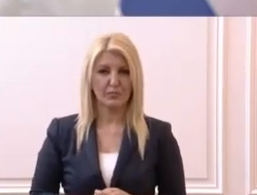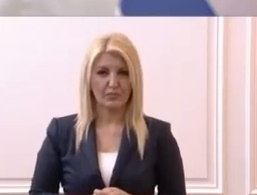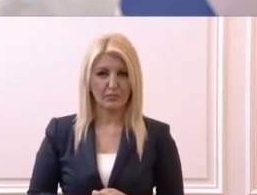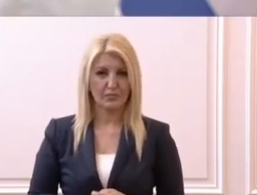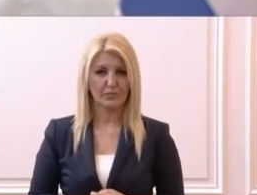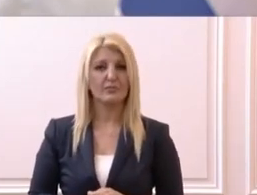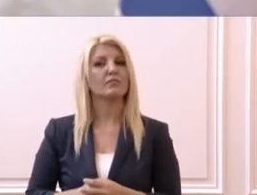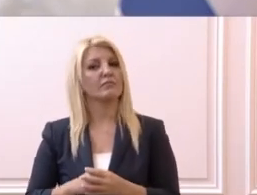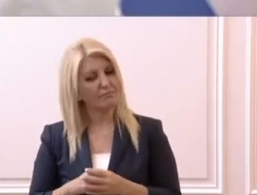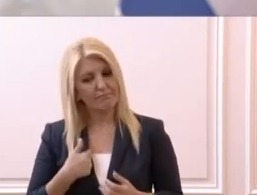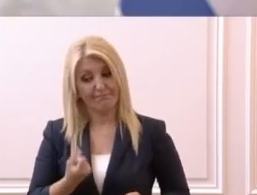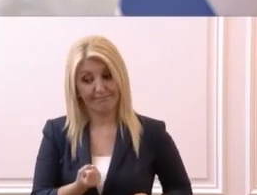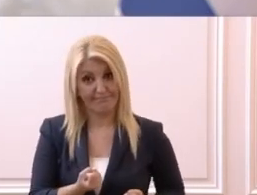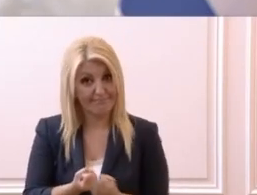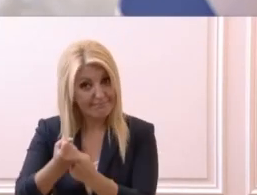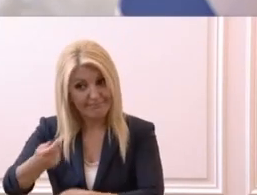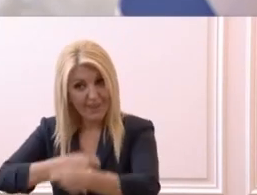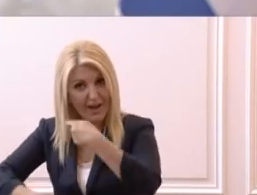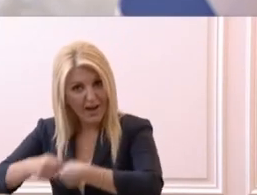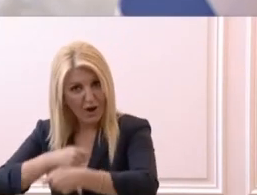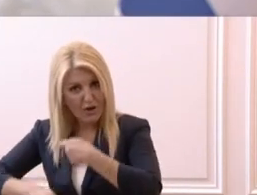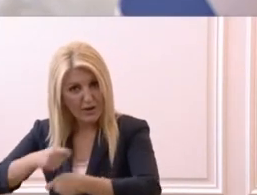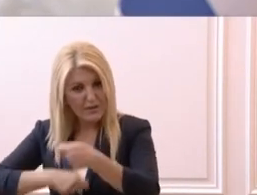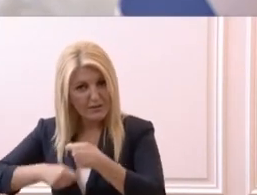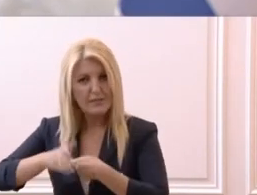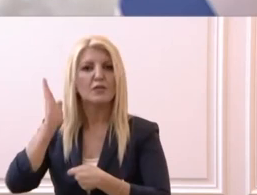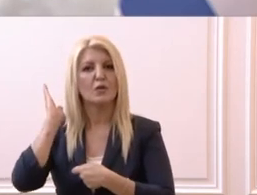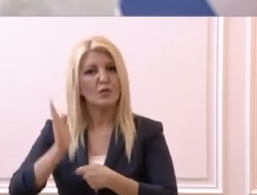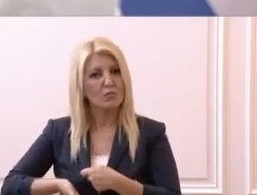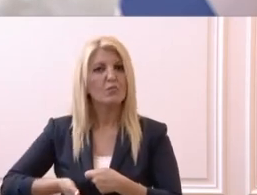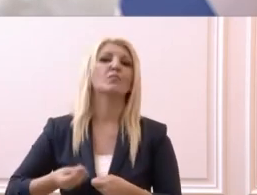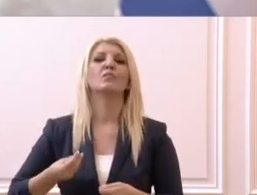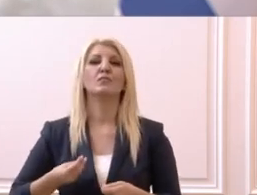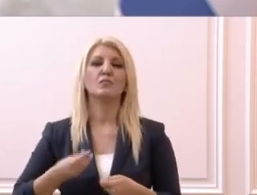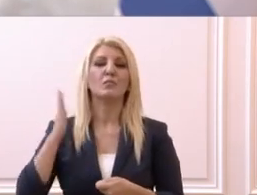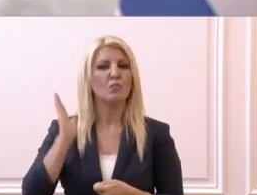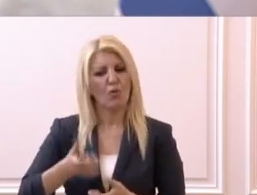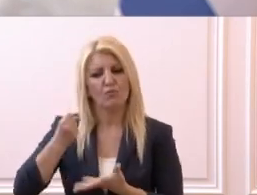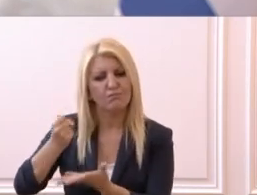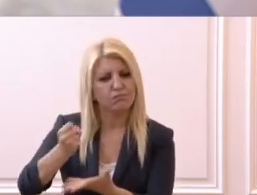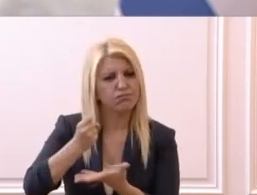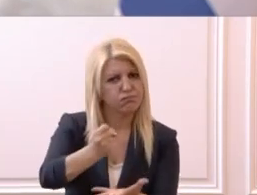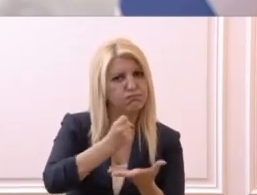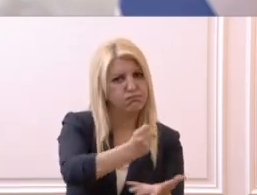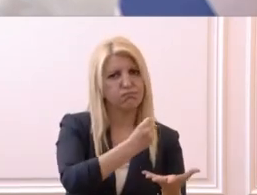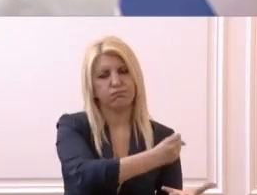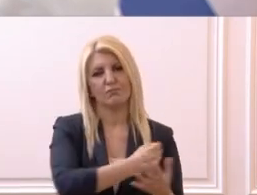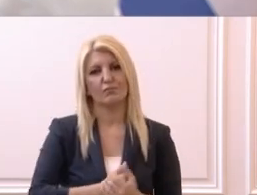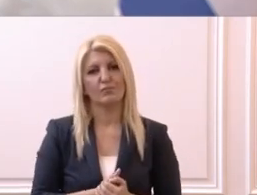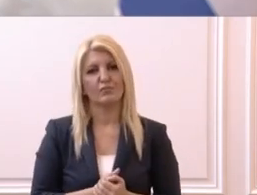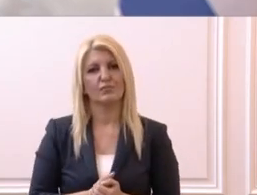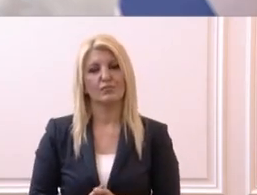ταυτόχρονα κατευθύνει και μέρος του δημόσιου πλούτου στη νέα γενιά της κοινωνίας. Τις λεπτομέρειες